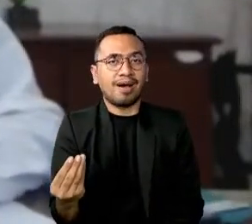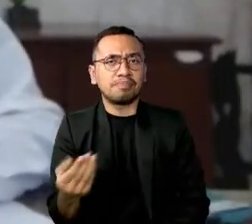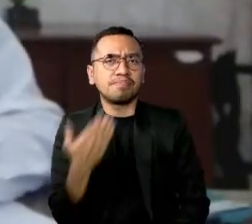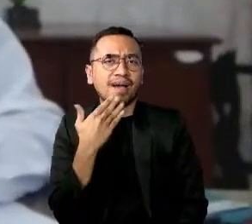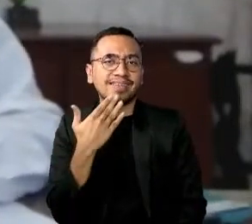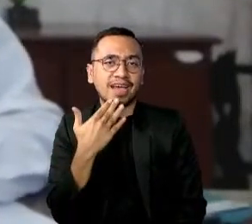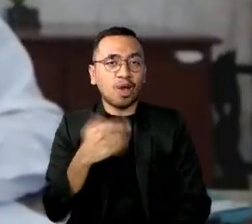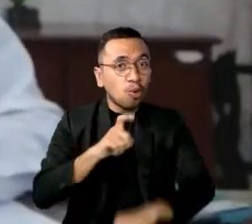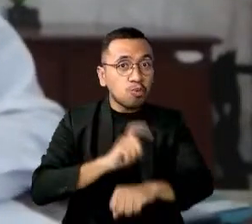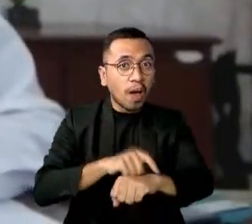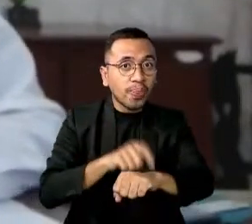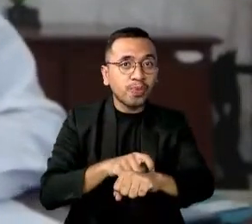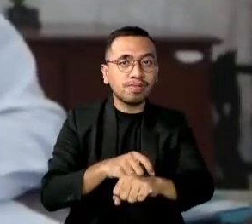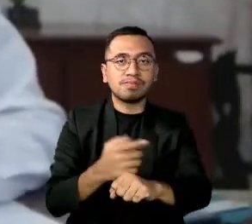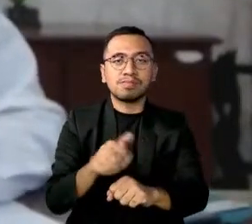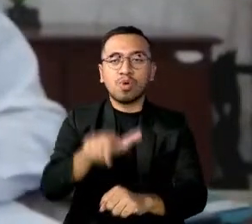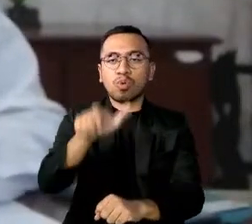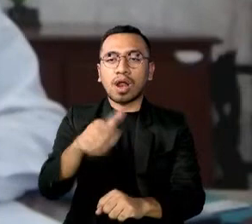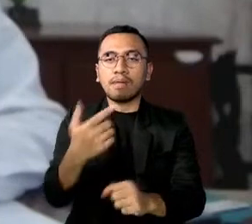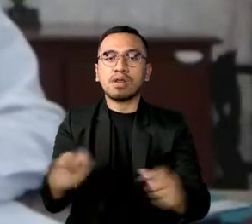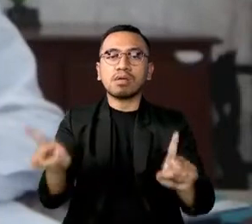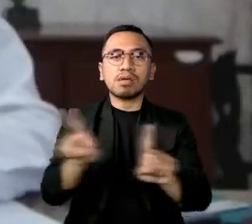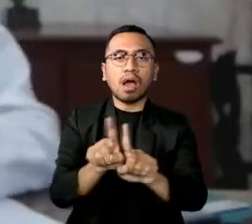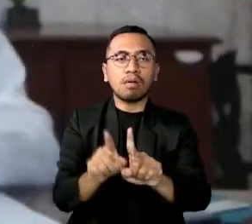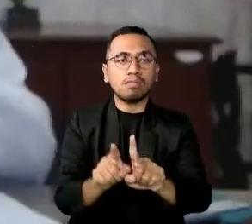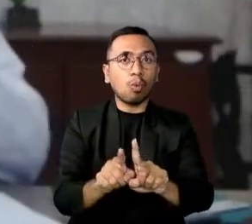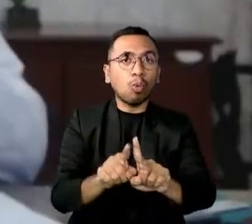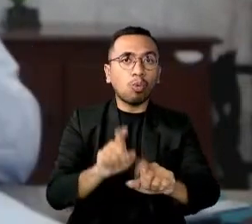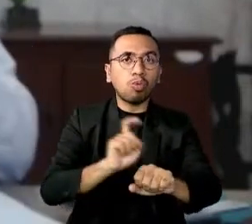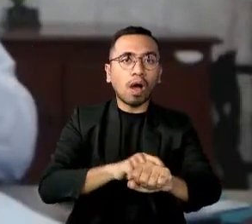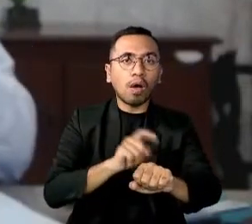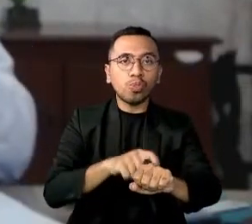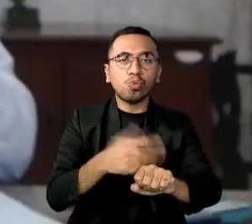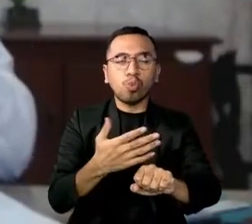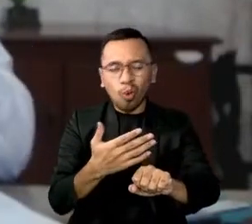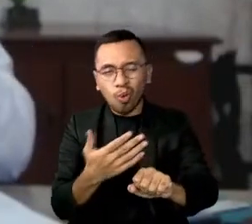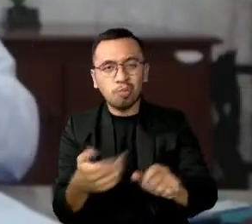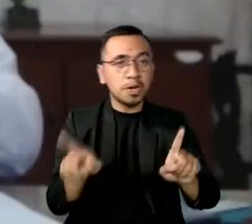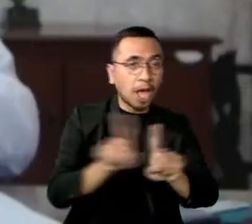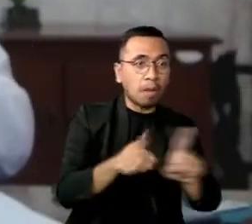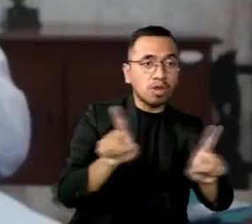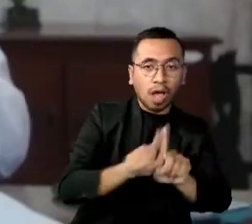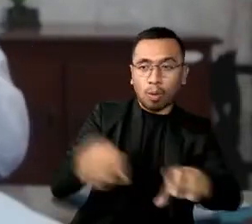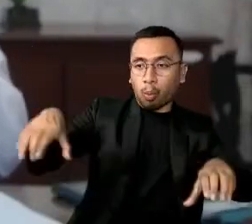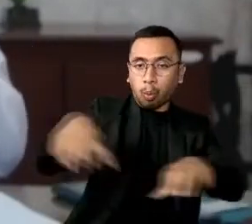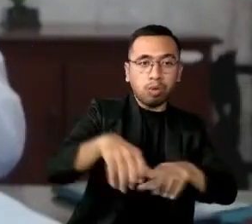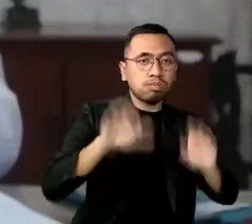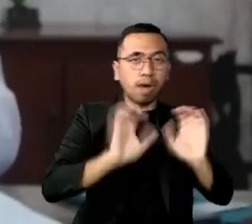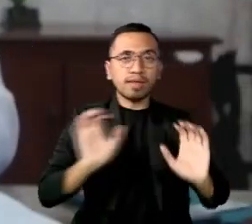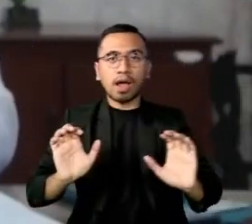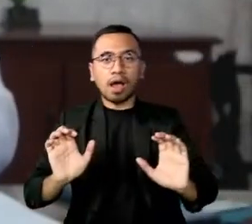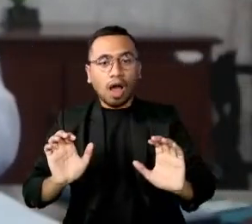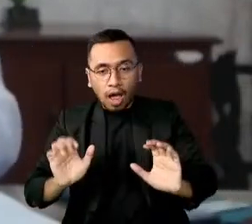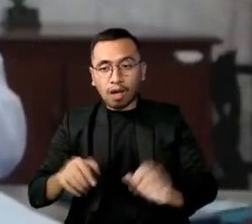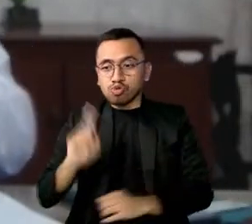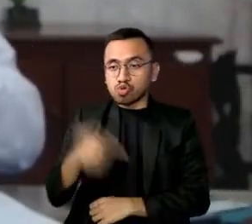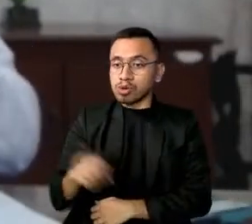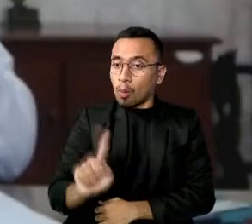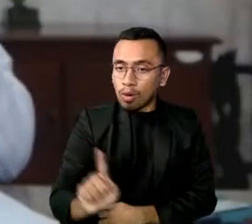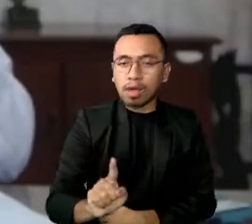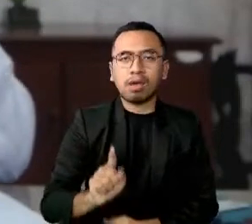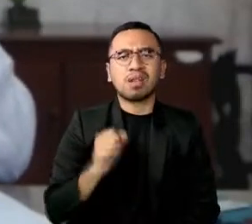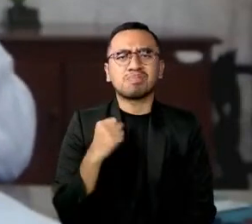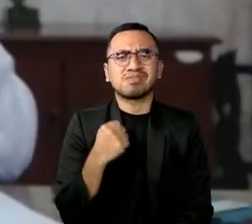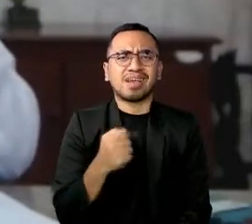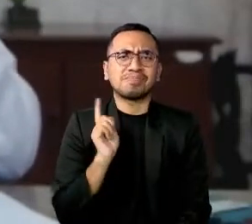kawinan Simorang undangan-undangan ini dicegah masyarakat lemah